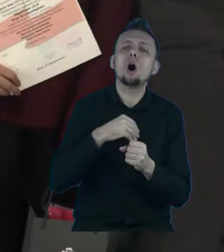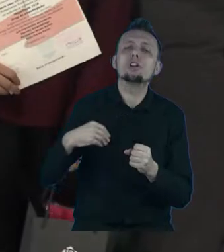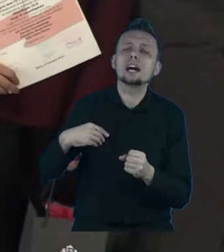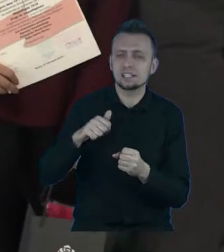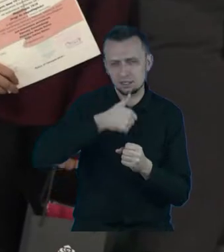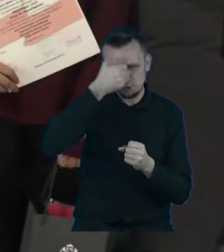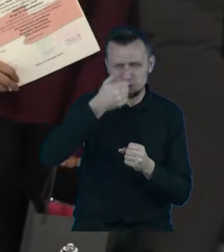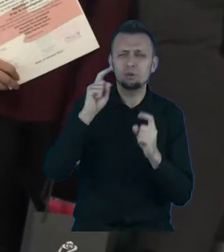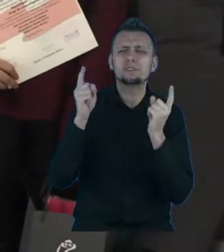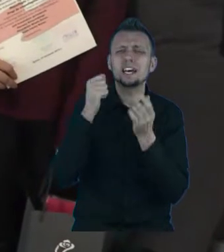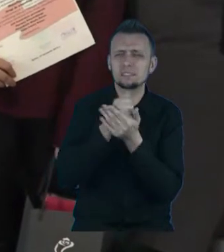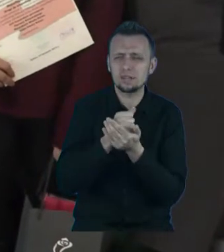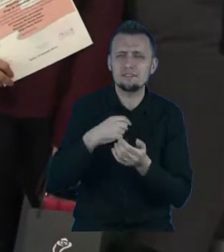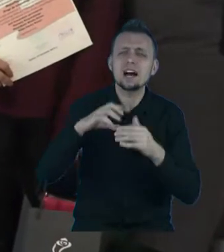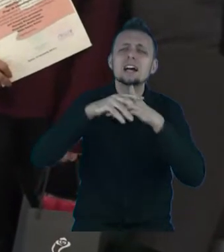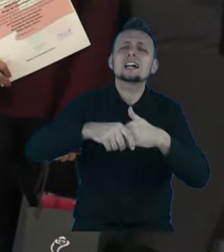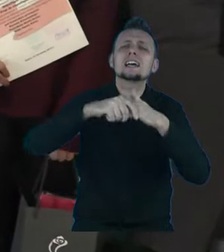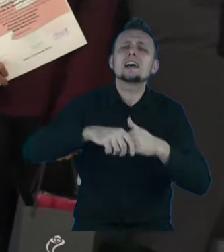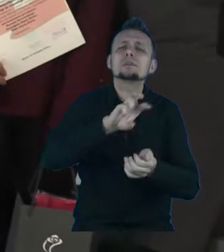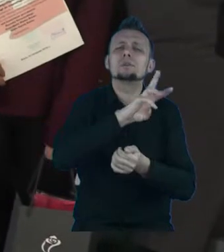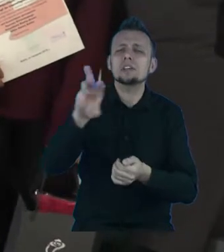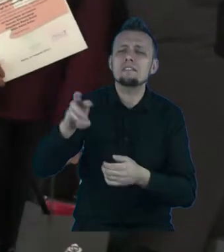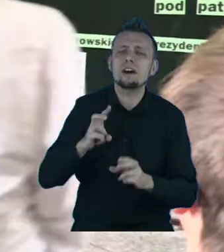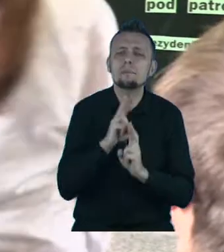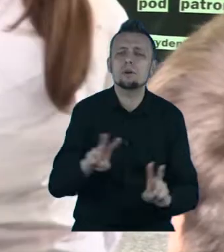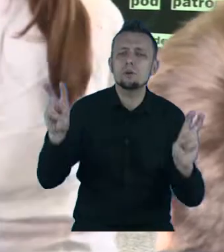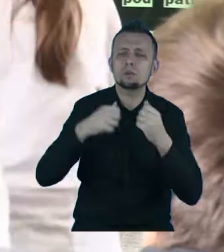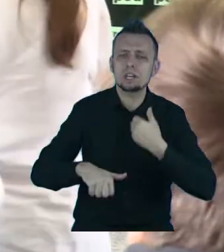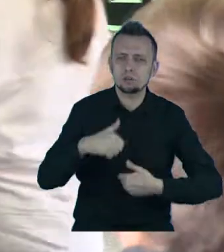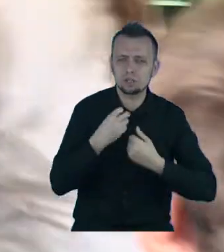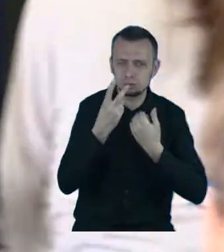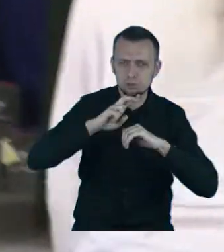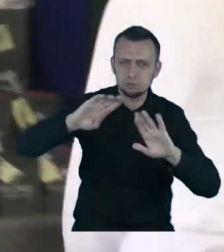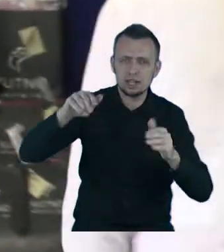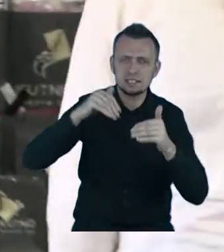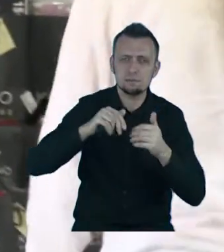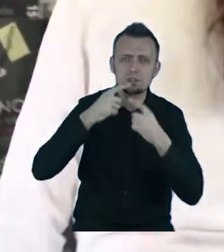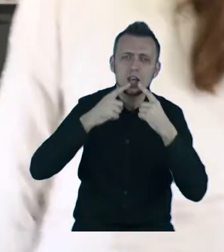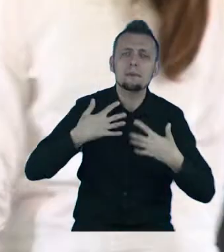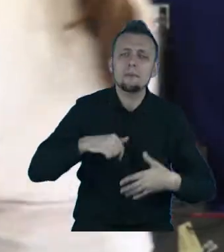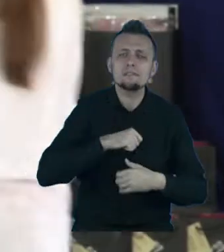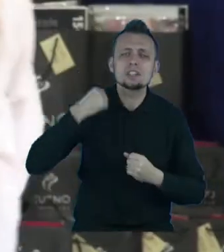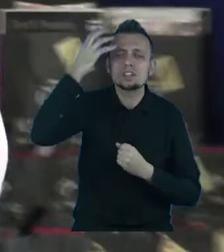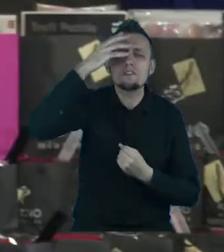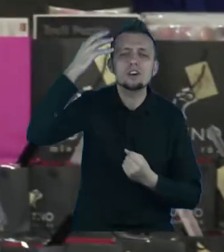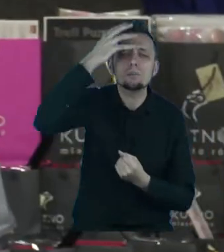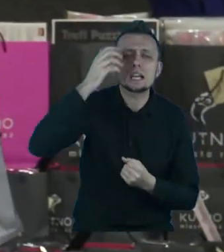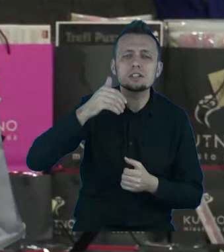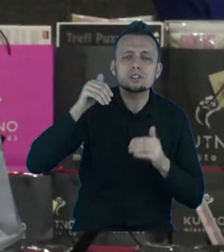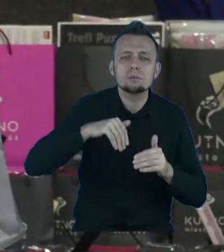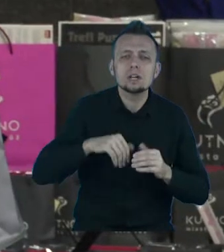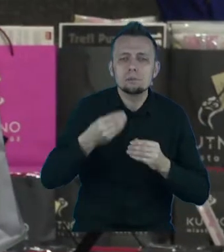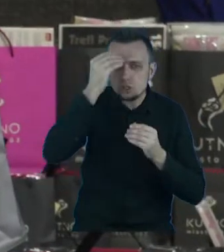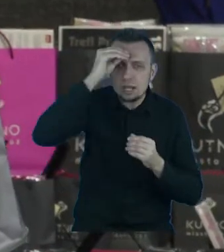udział w tym konkursie, że pokazaliście, że można bawić się wyobraźnią, że można przekazać swoje